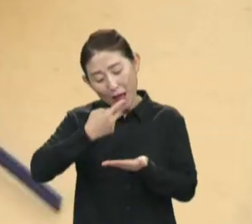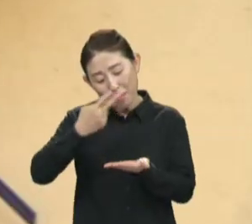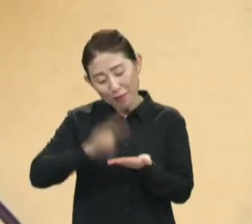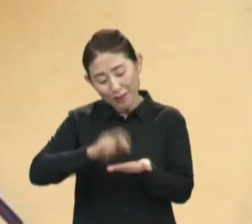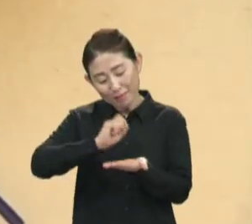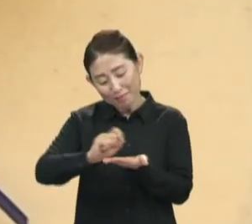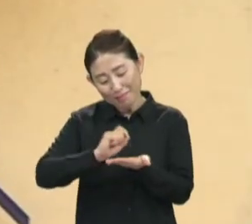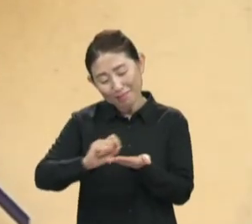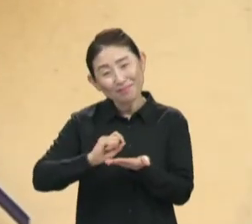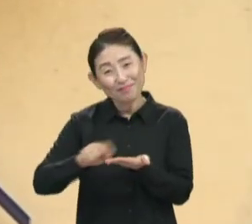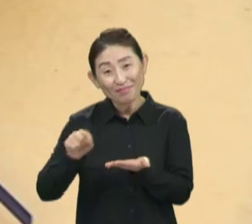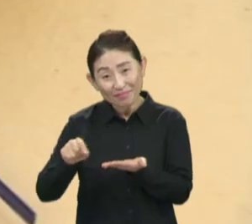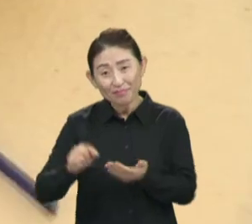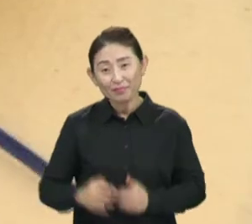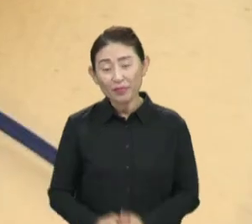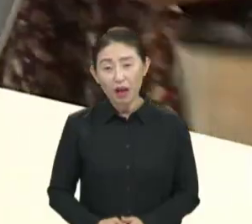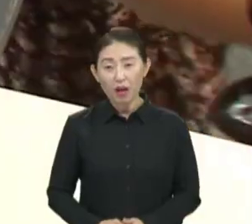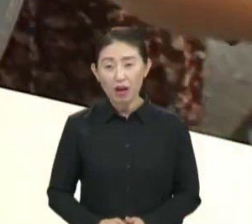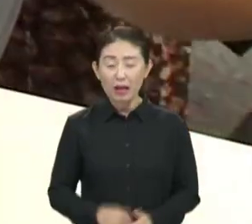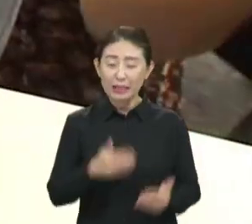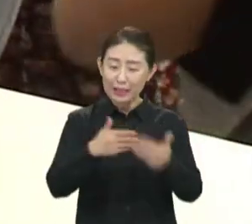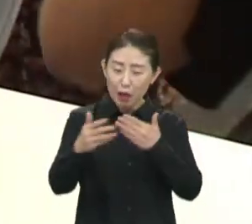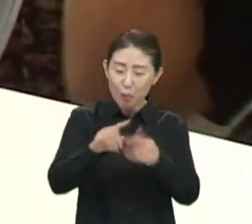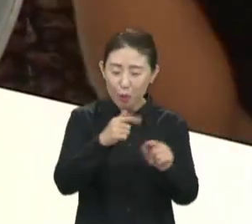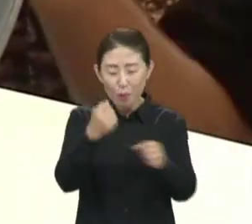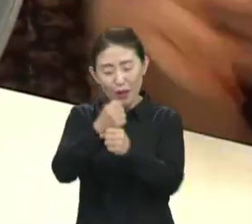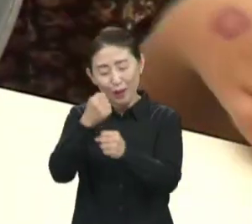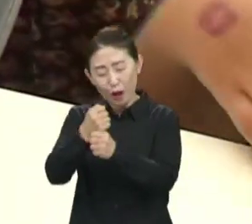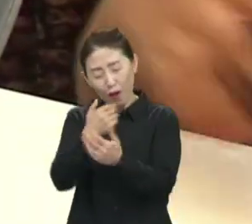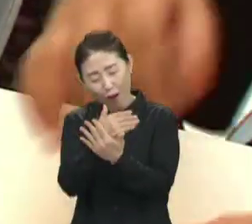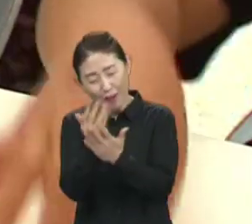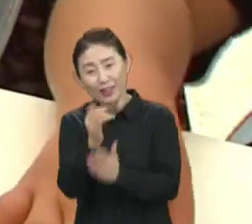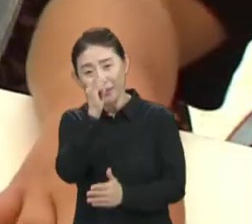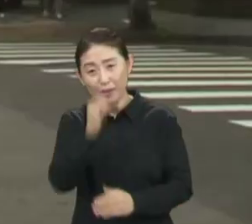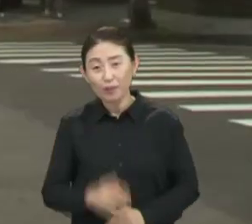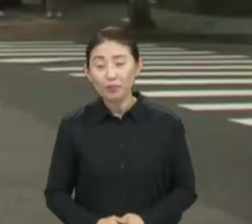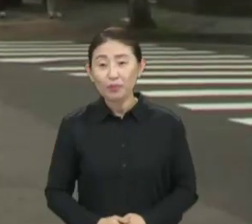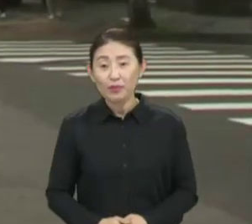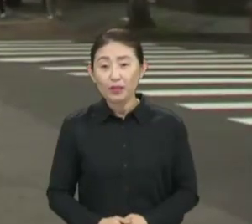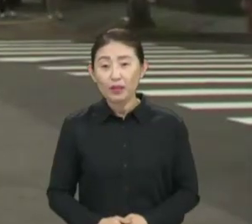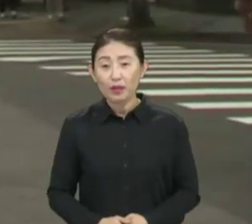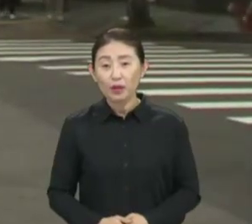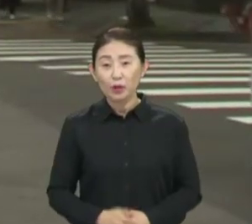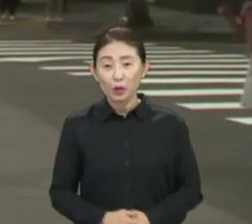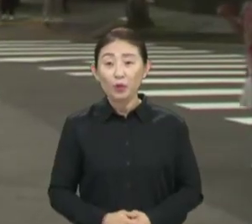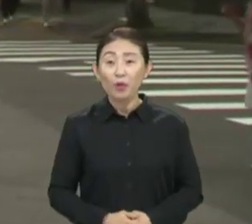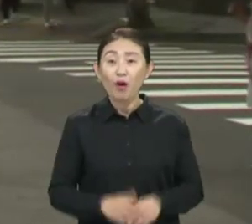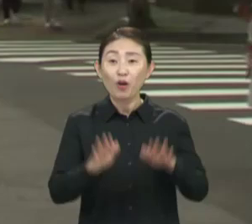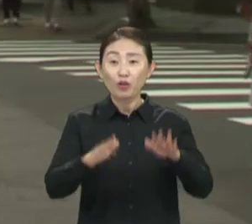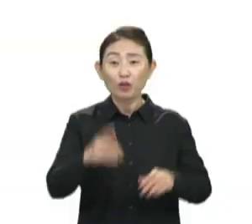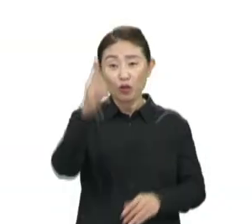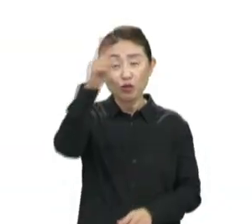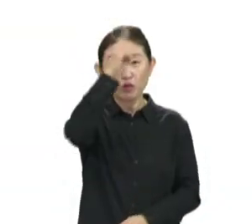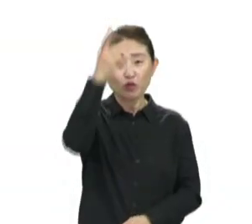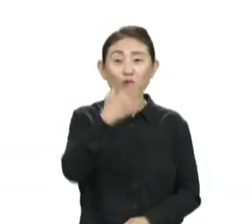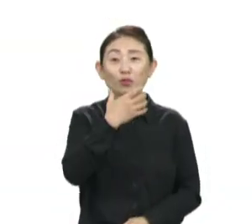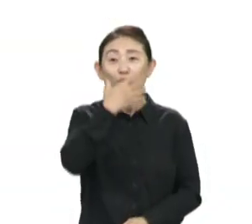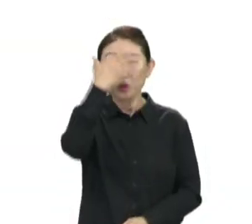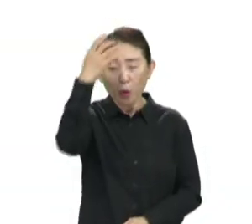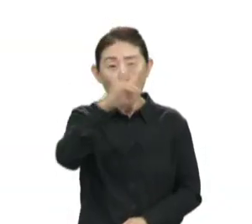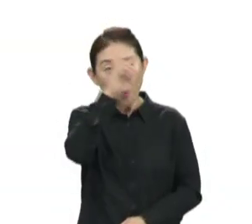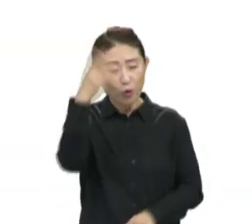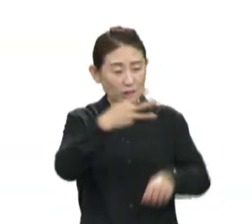사랑을 전하는 부스까지 다양한 체험을 즐길 수 있습니다. 대전 위성 대전셋을 타고 하늘에서 내려온 꿈돌이를 오후